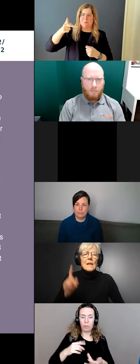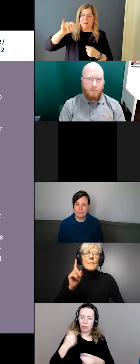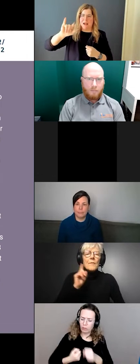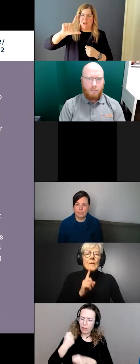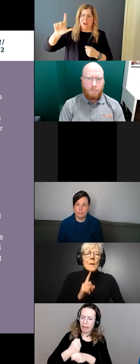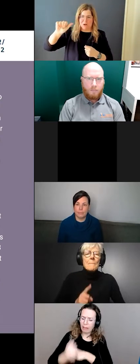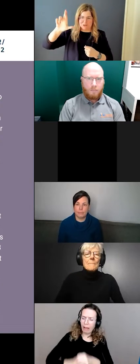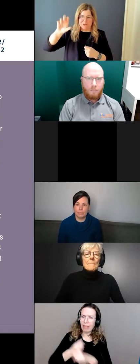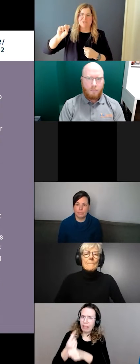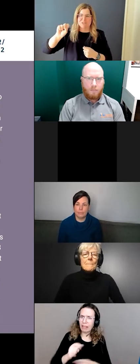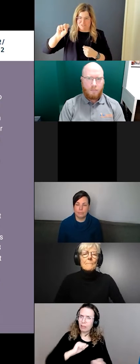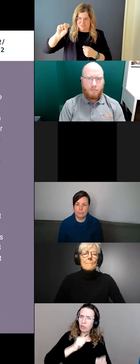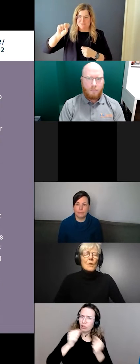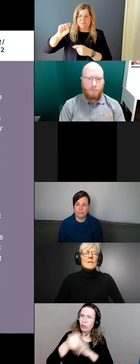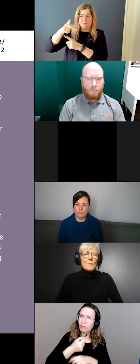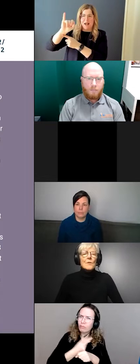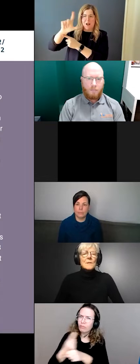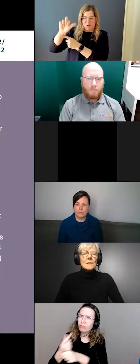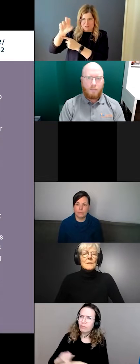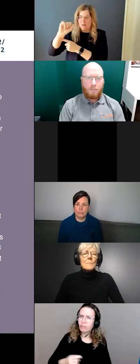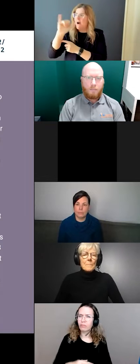évolution et changent au fil des années.